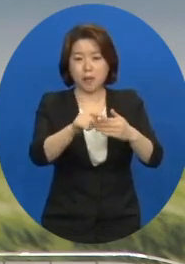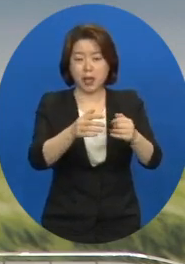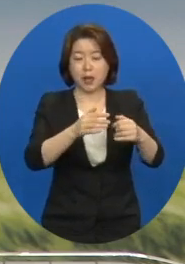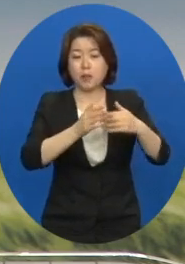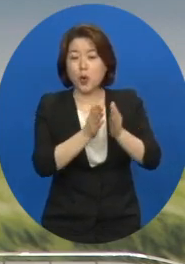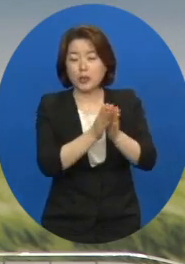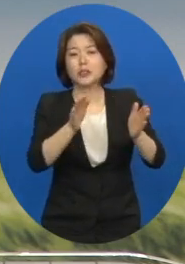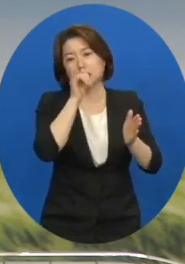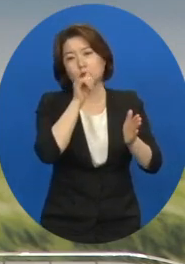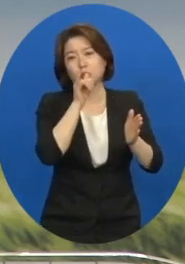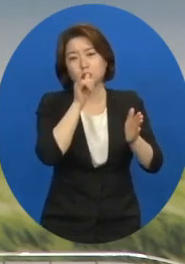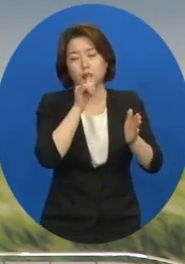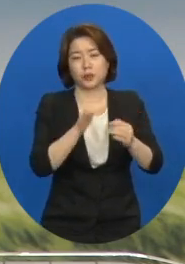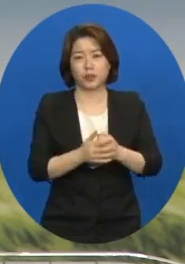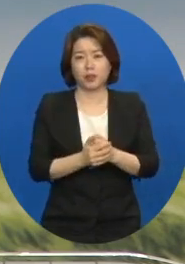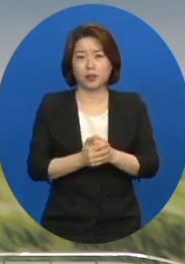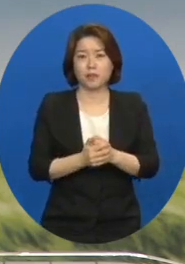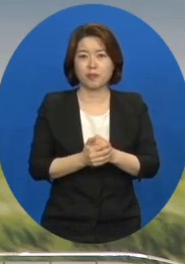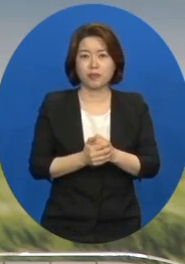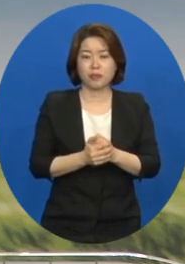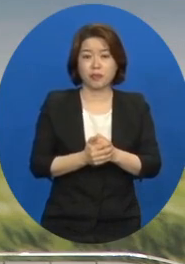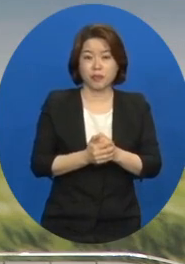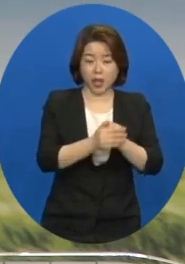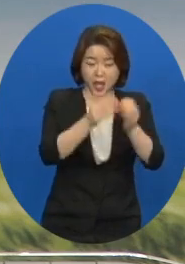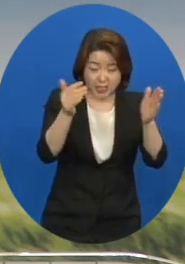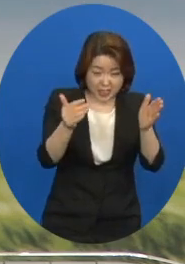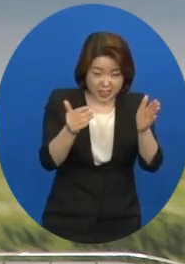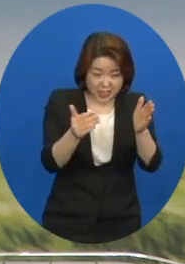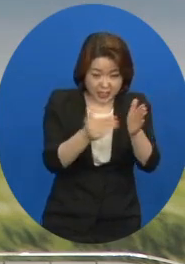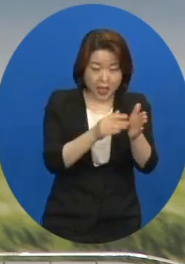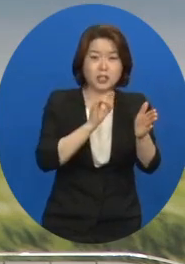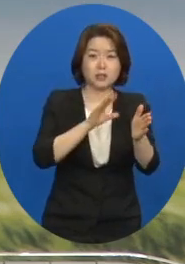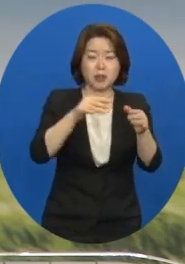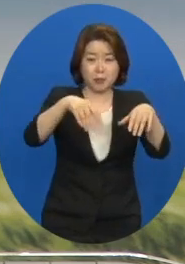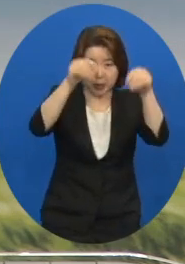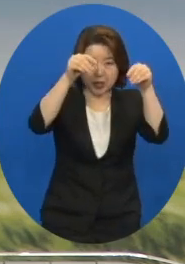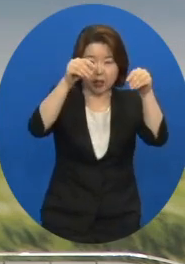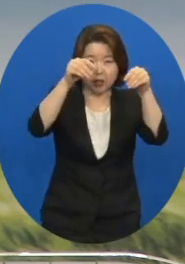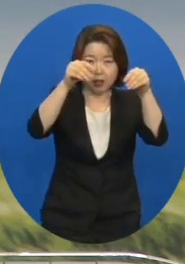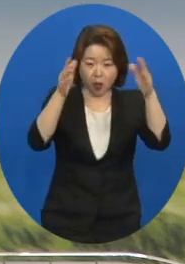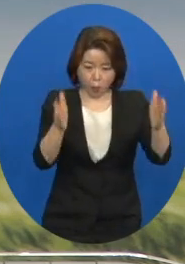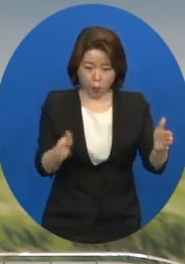실시를 했습니다. 딱 끝날 때까지만 비가 안 왔어요.